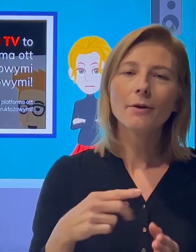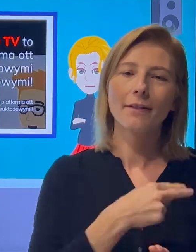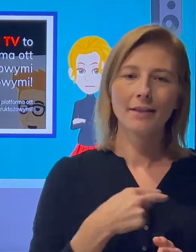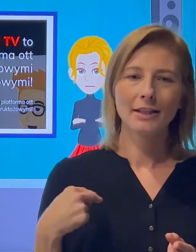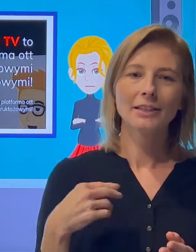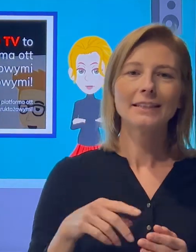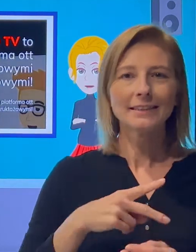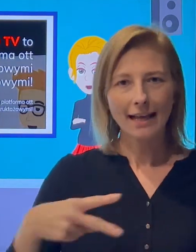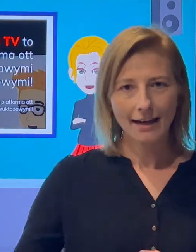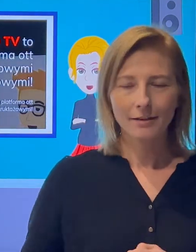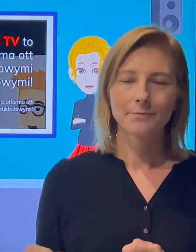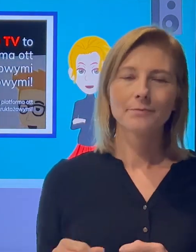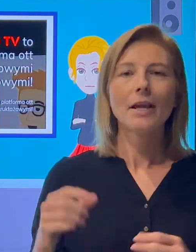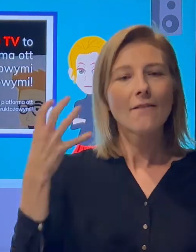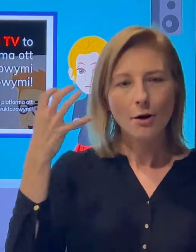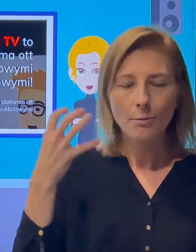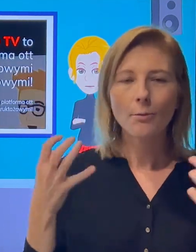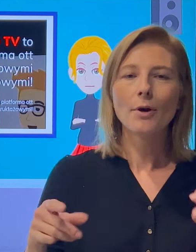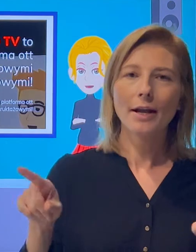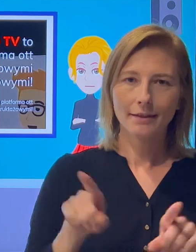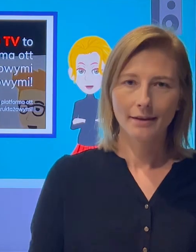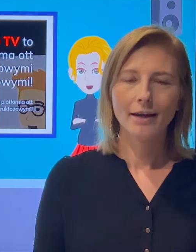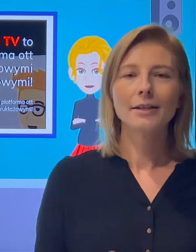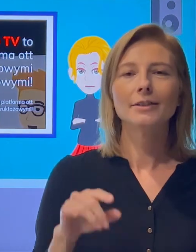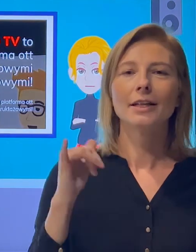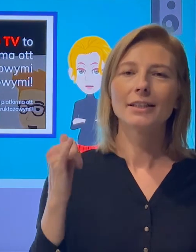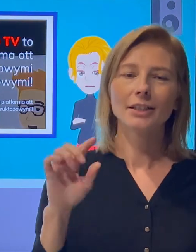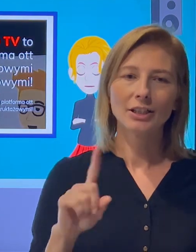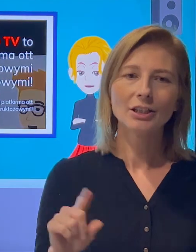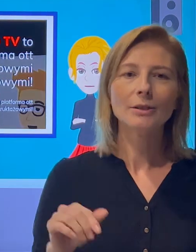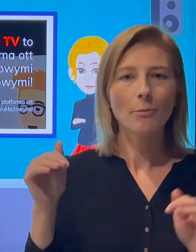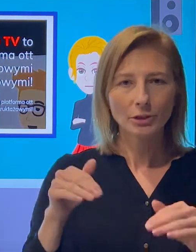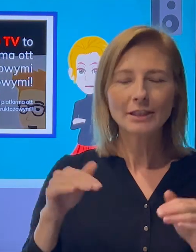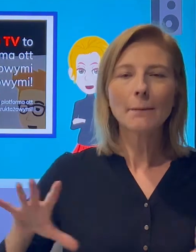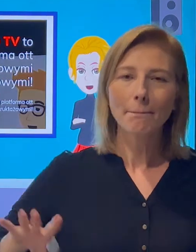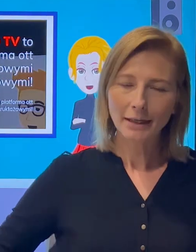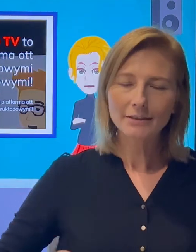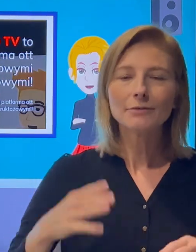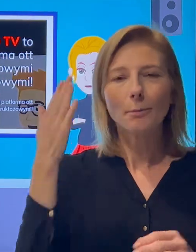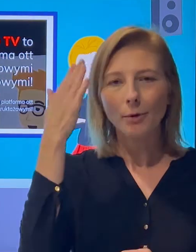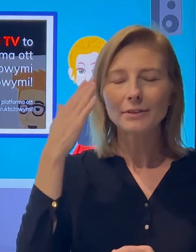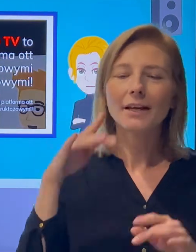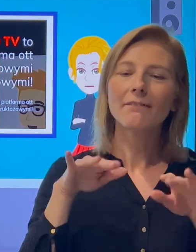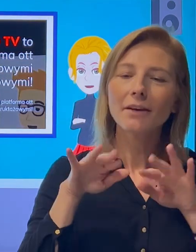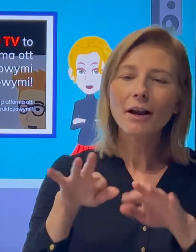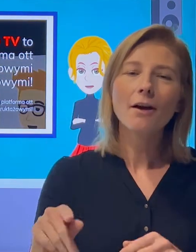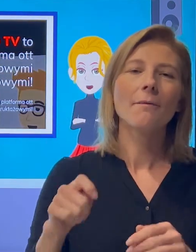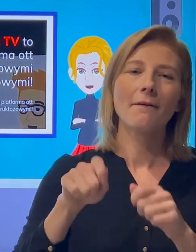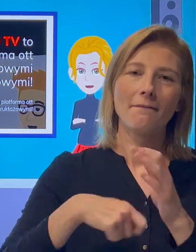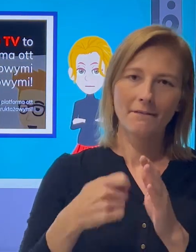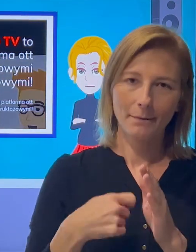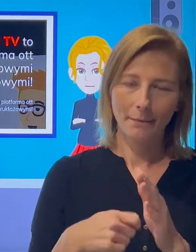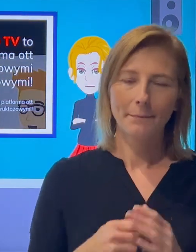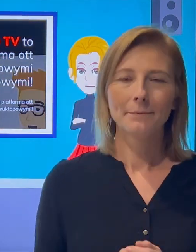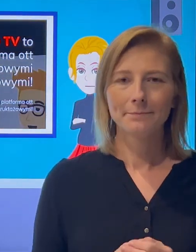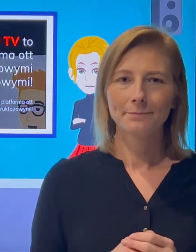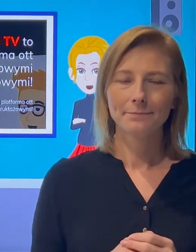serii. Informuję również, iż na naszej platformie możecie Państwo zapoznać się z wieloma naszymi instruktażowymi